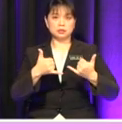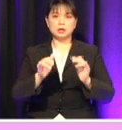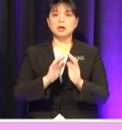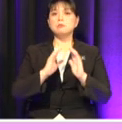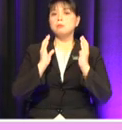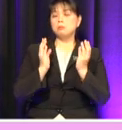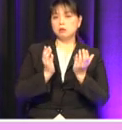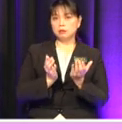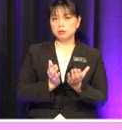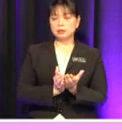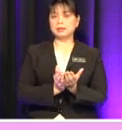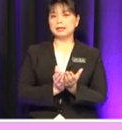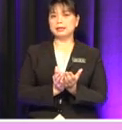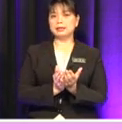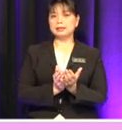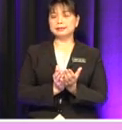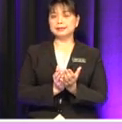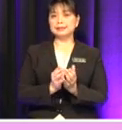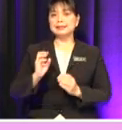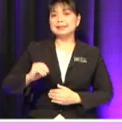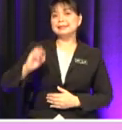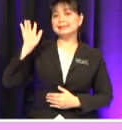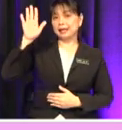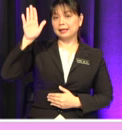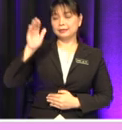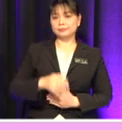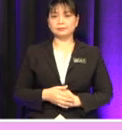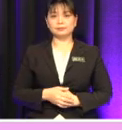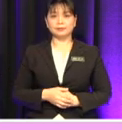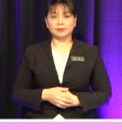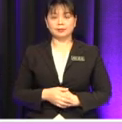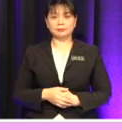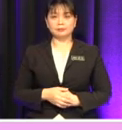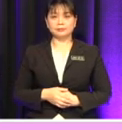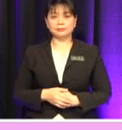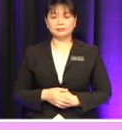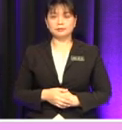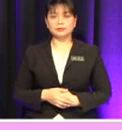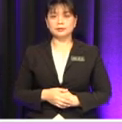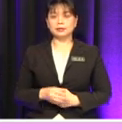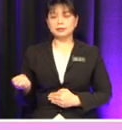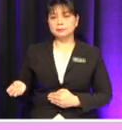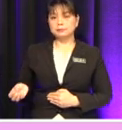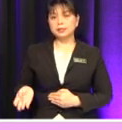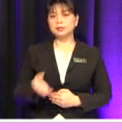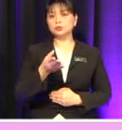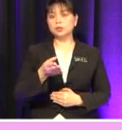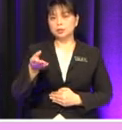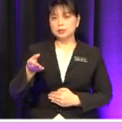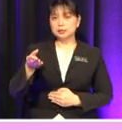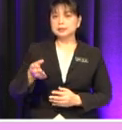Oke ia menunjukkan kemampuan seorang pemain bola keranjang melantun bola sambil berlari